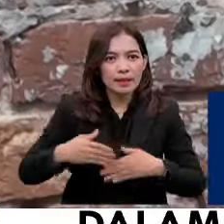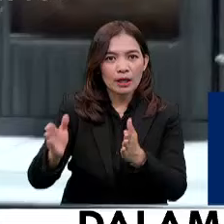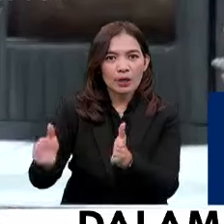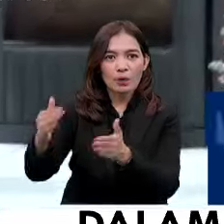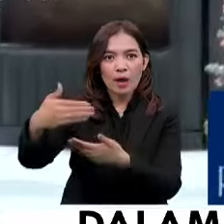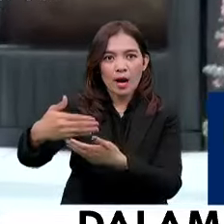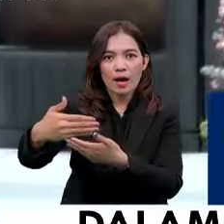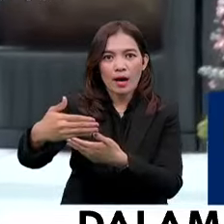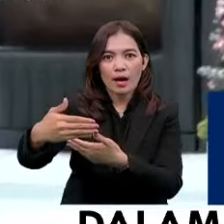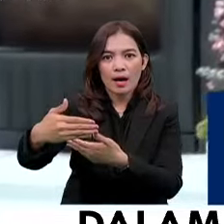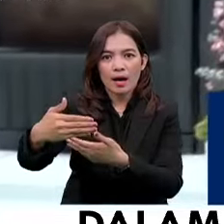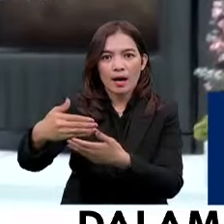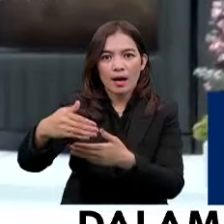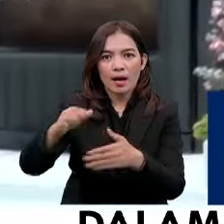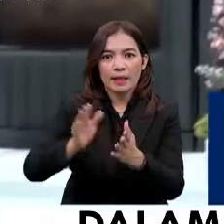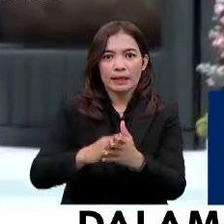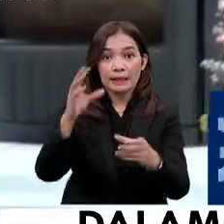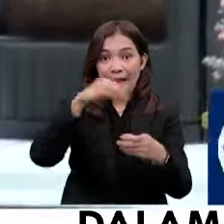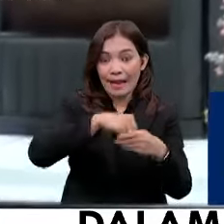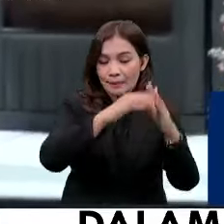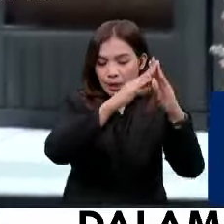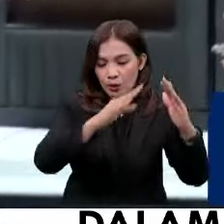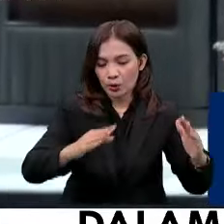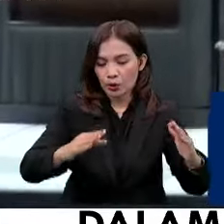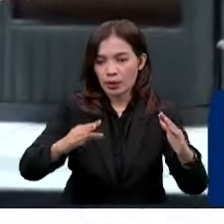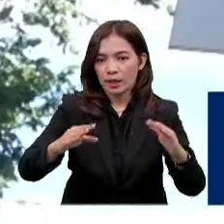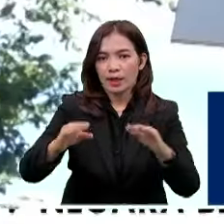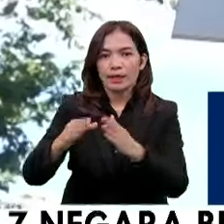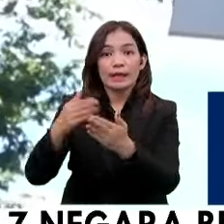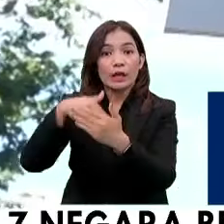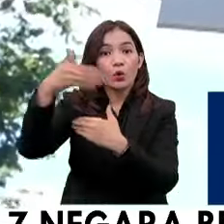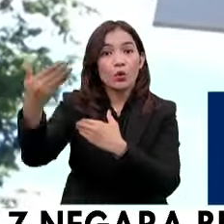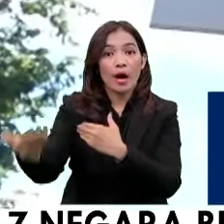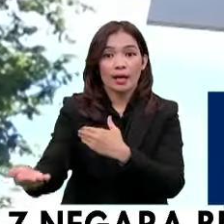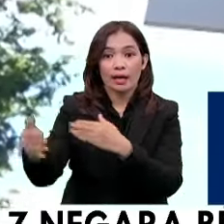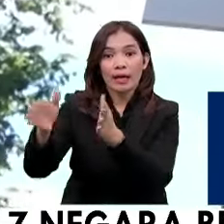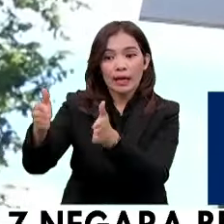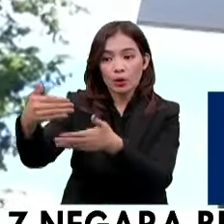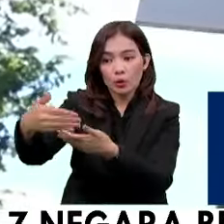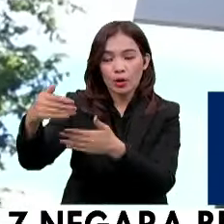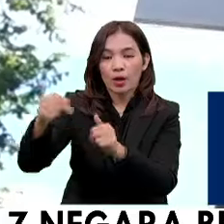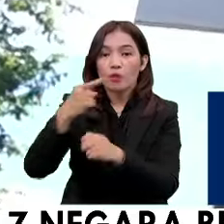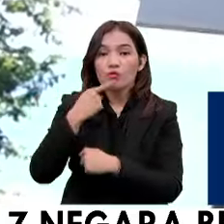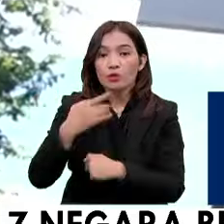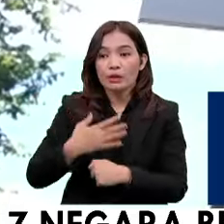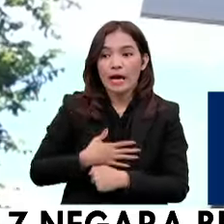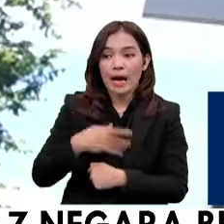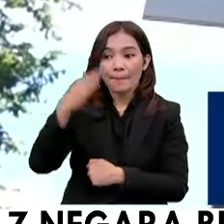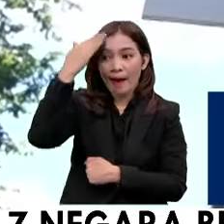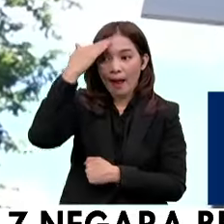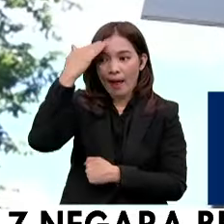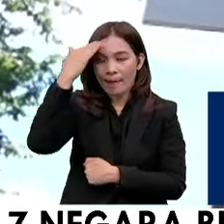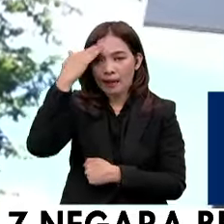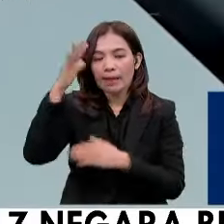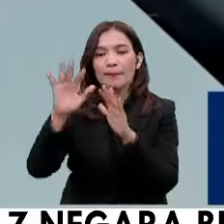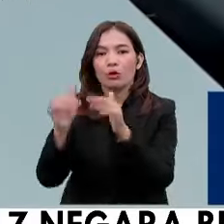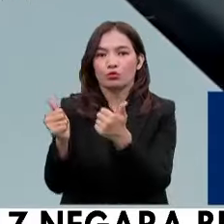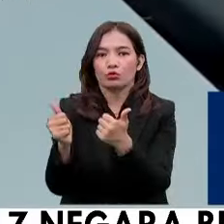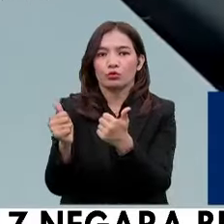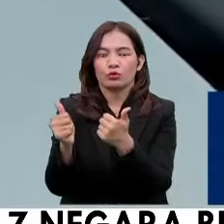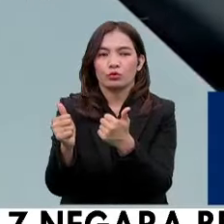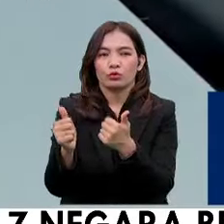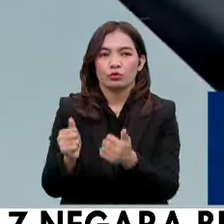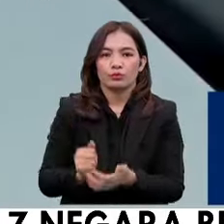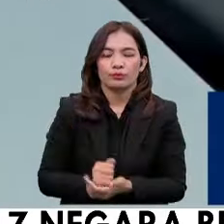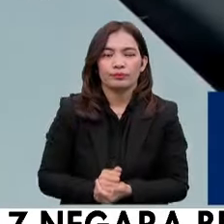luar gedung, di dalam gedung, dan bagaimana mereka bisa mempunyai experience yang bagus gitu ya. You know, one